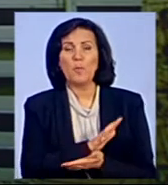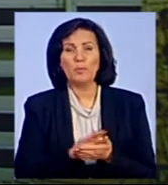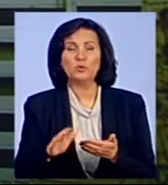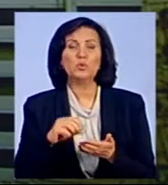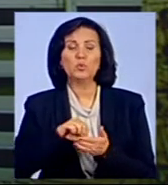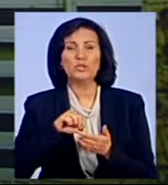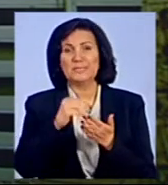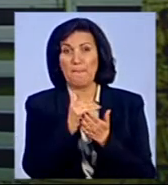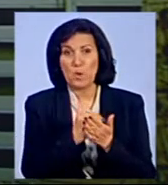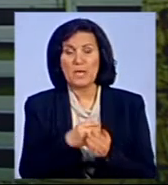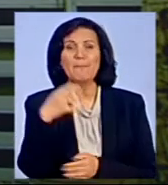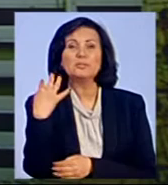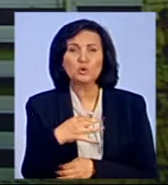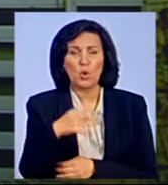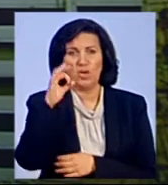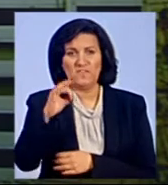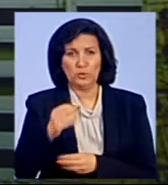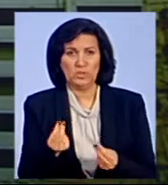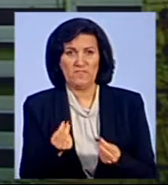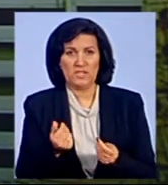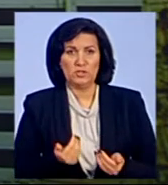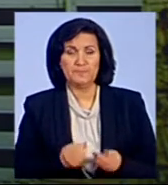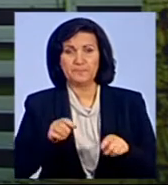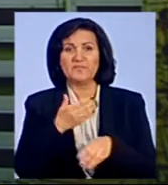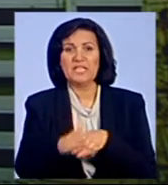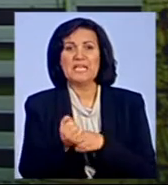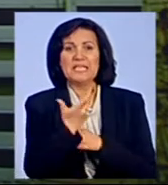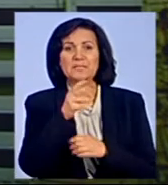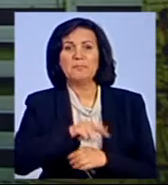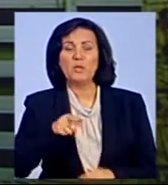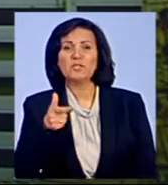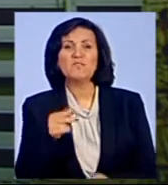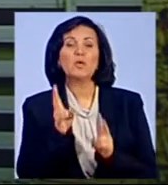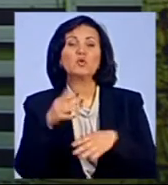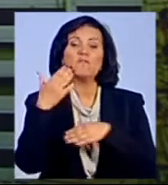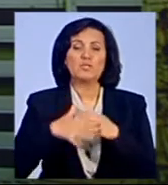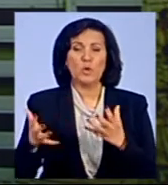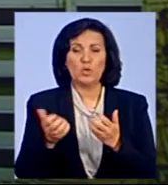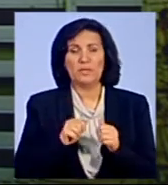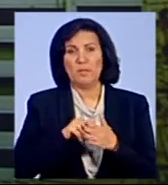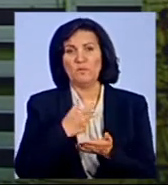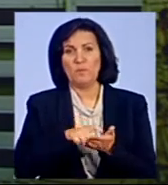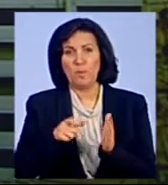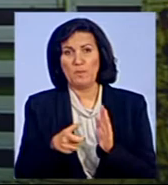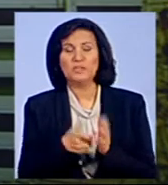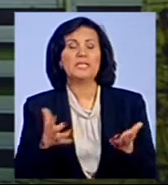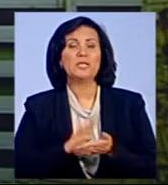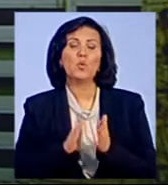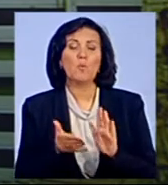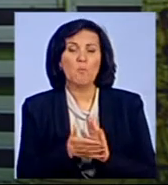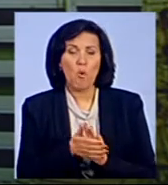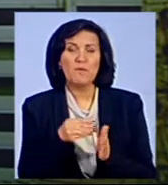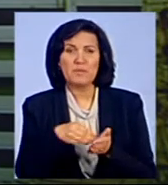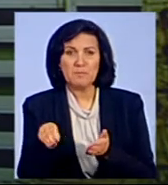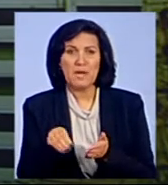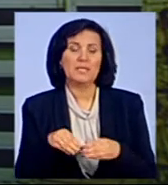програми 40% вартості житла. Загалом виділять 13 мільйонів гривень. Хто вже отримав нові помешкання та які умови їх